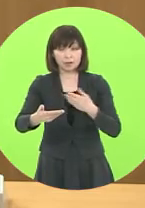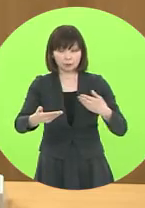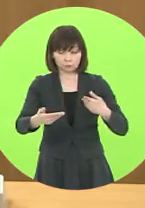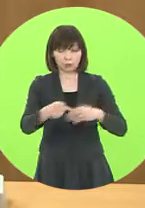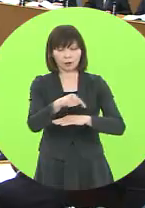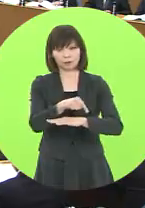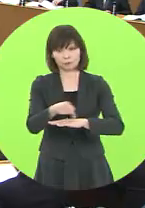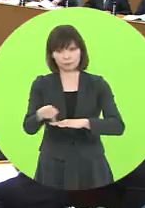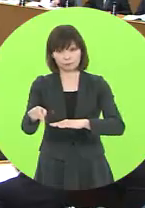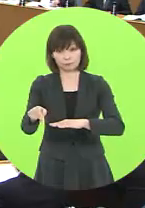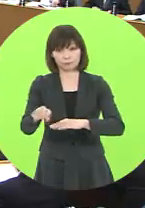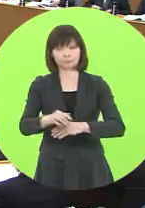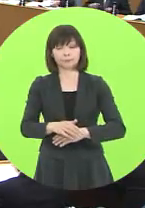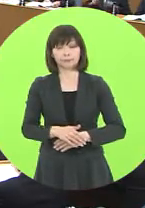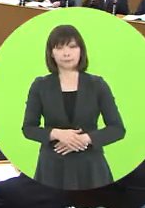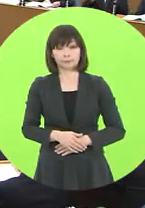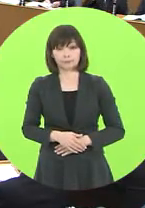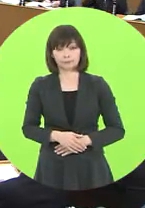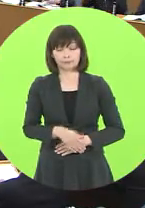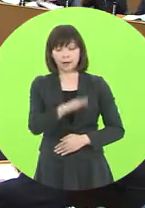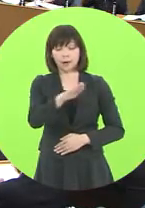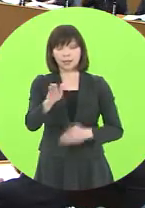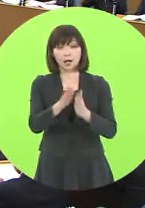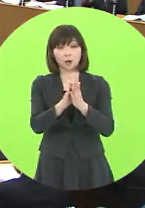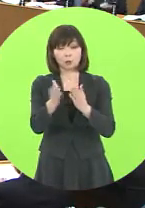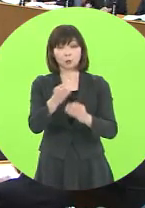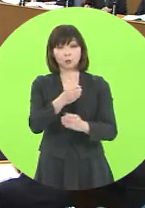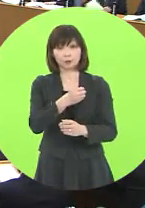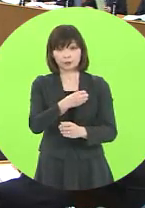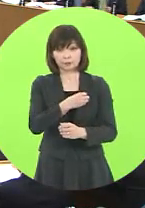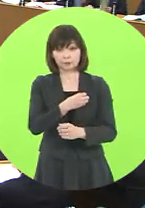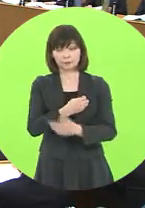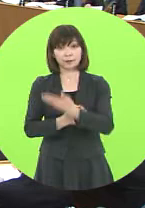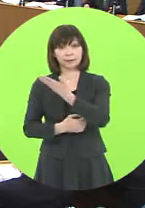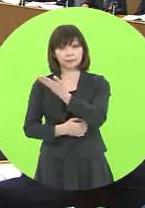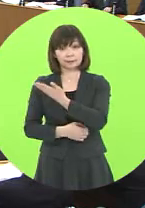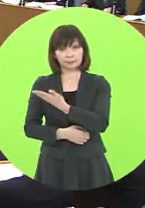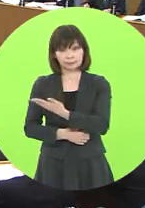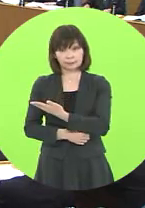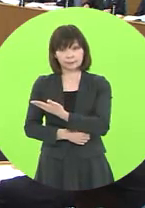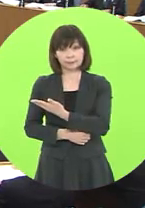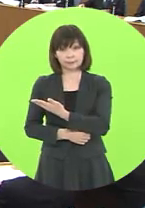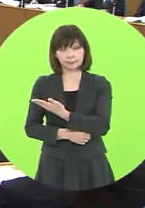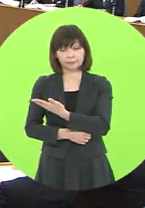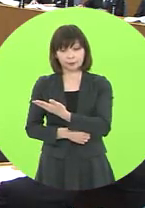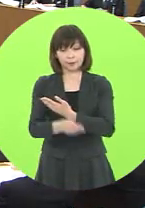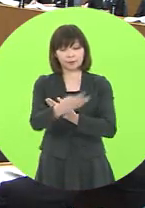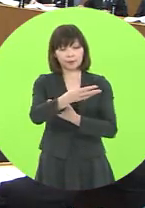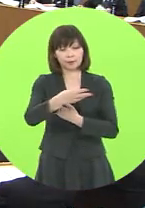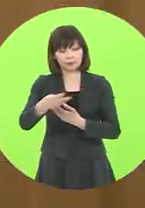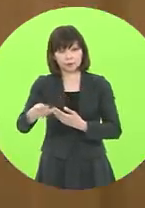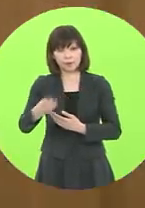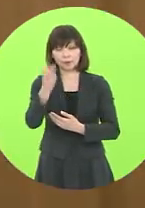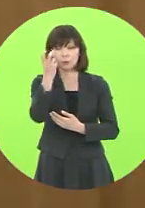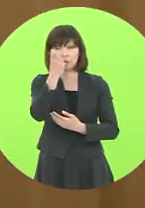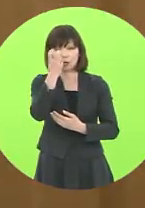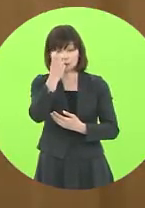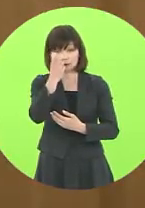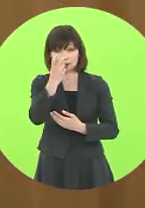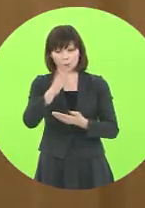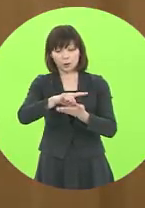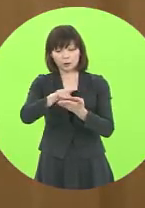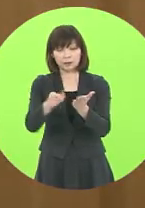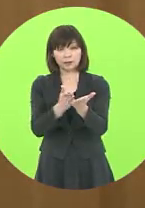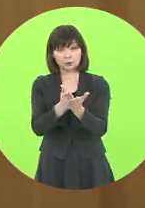。 平本英治議員はご覧の質問と、河川管理における地域通貨の導